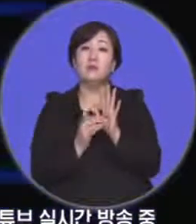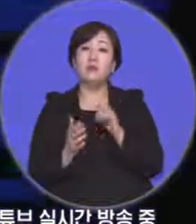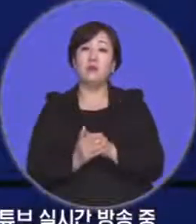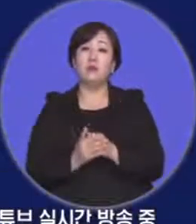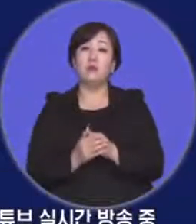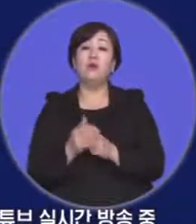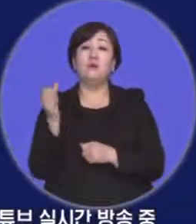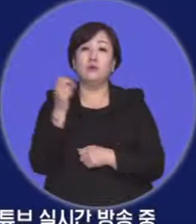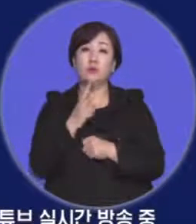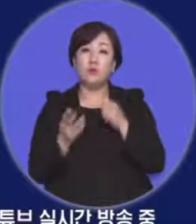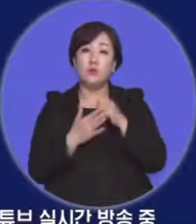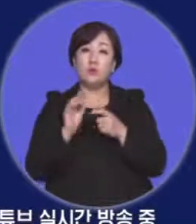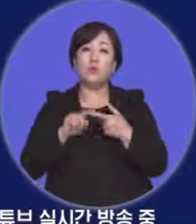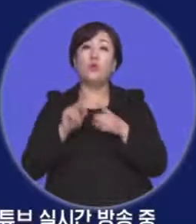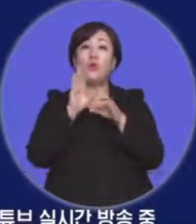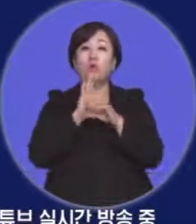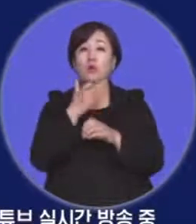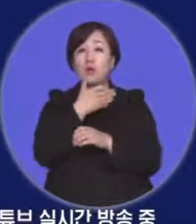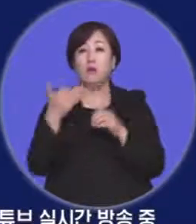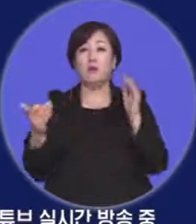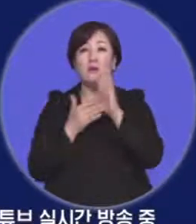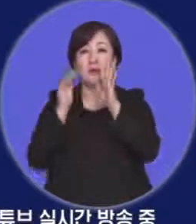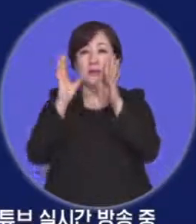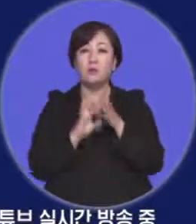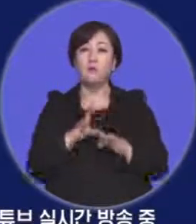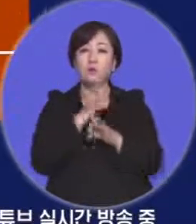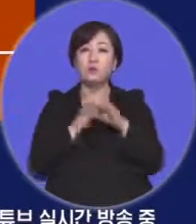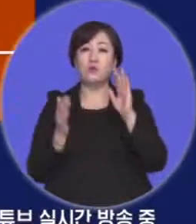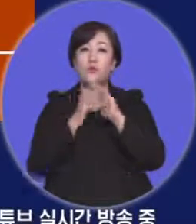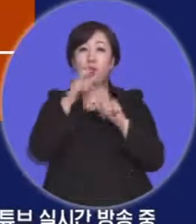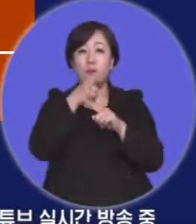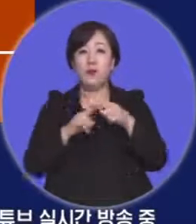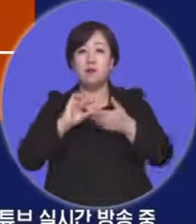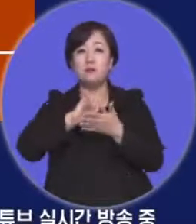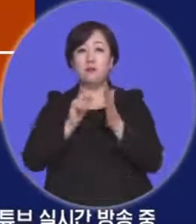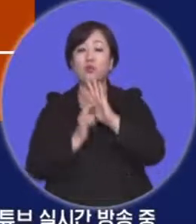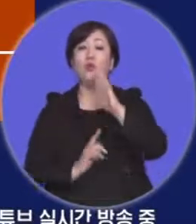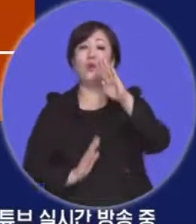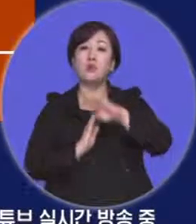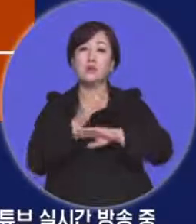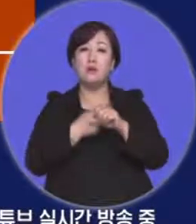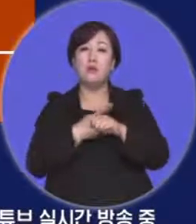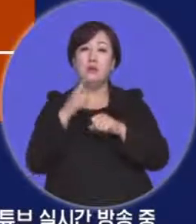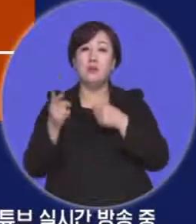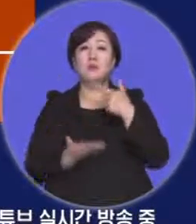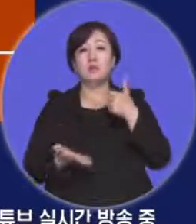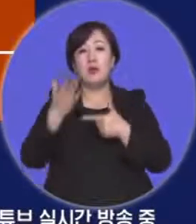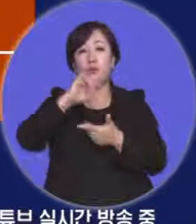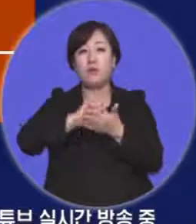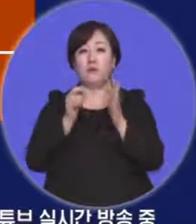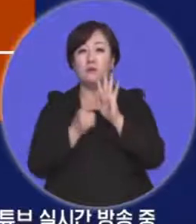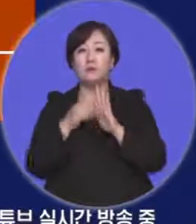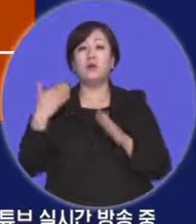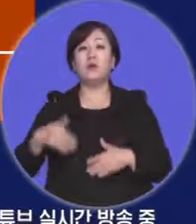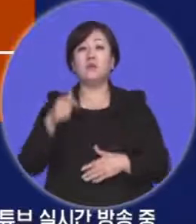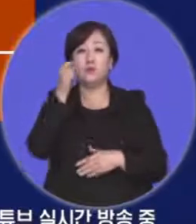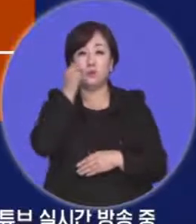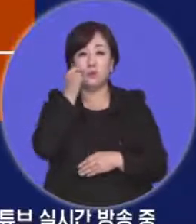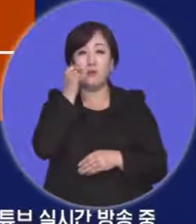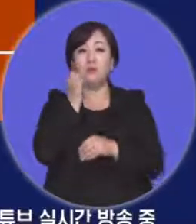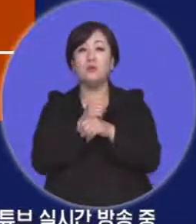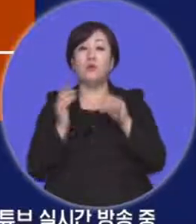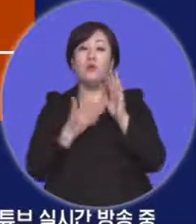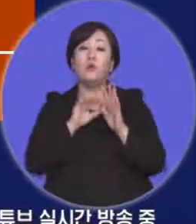또 코로나가 길어지면 절반 이상의 기업이 내년 상반기를 버틸 수 있는 한계 기한으로 답했고